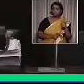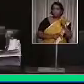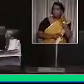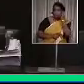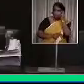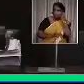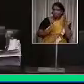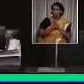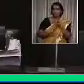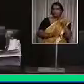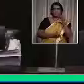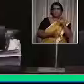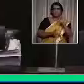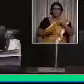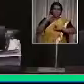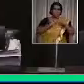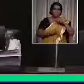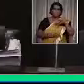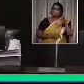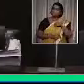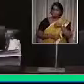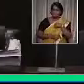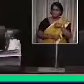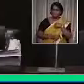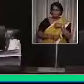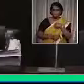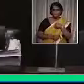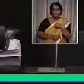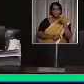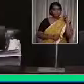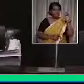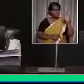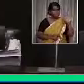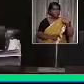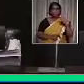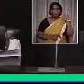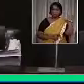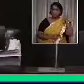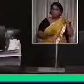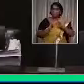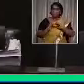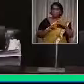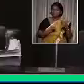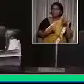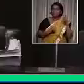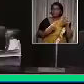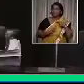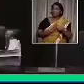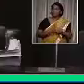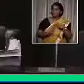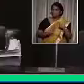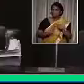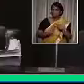உடன்படுகிறோம். அந்த அவருடைய பேச்சை கேட்கின்ற பொழுது இந்த நாட்டிலே அவர் இந்த